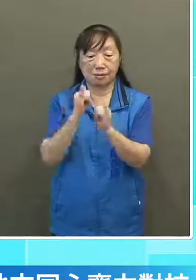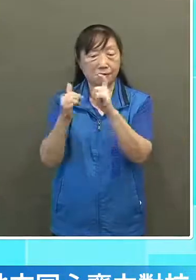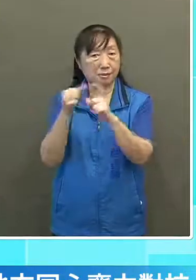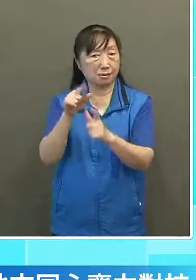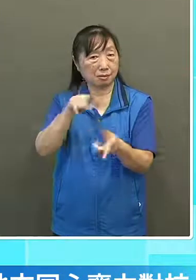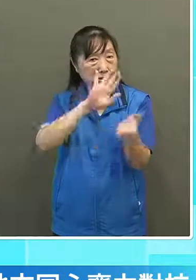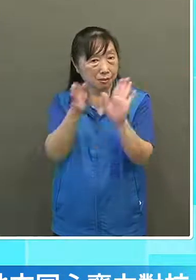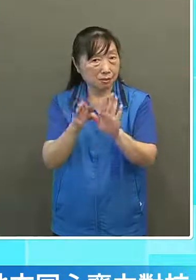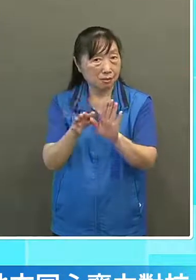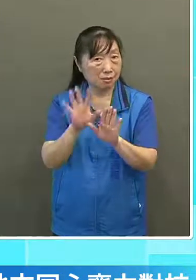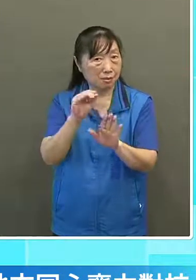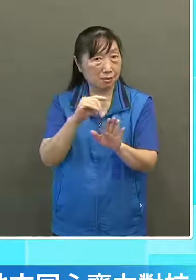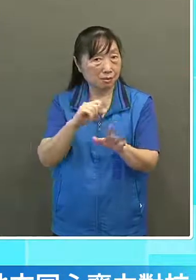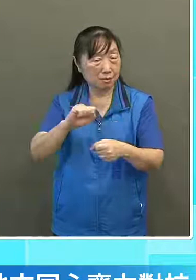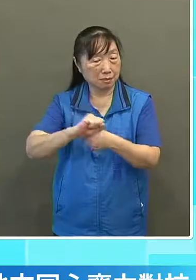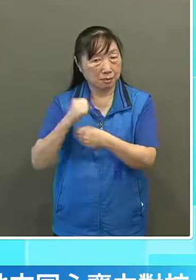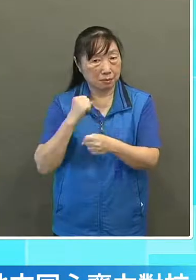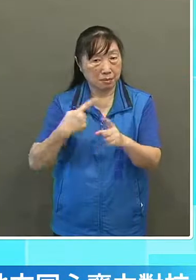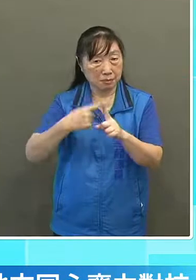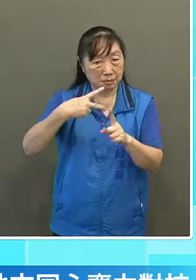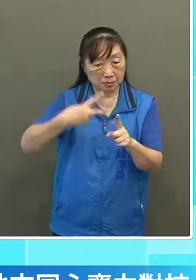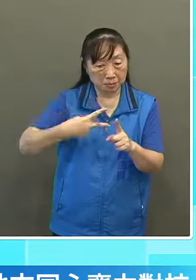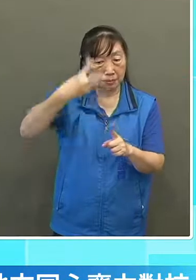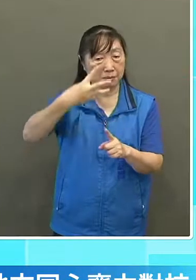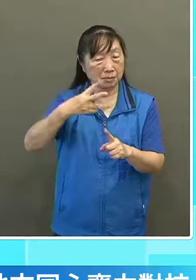没有想说要强化到三级警戒？